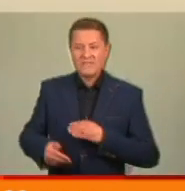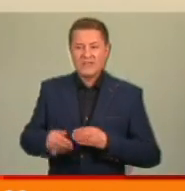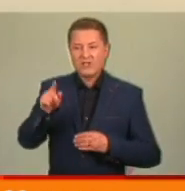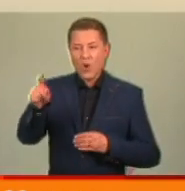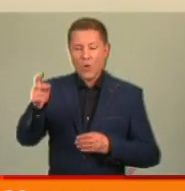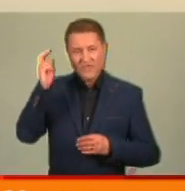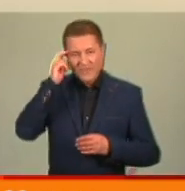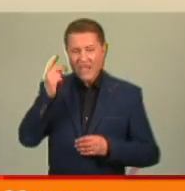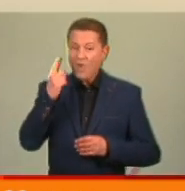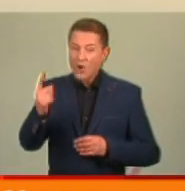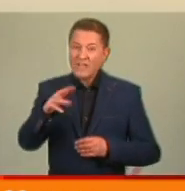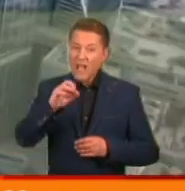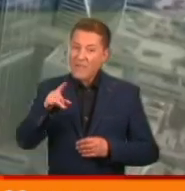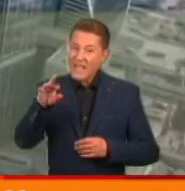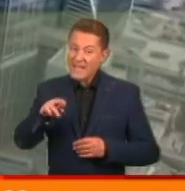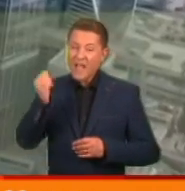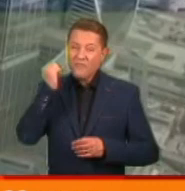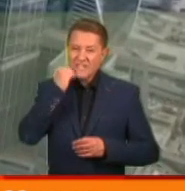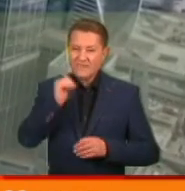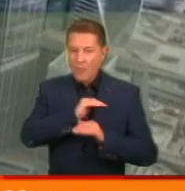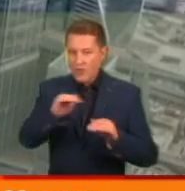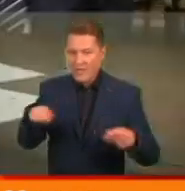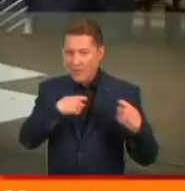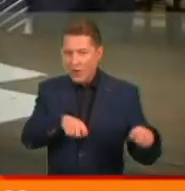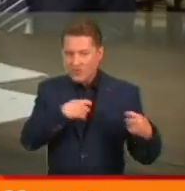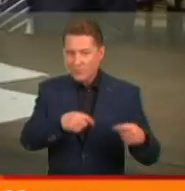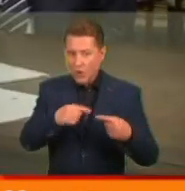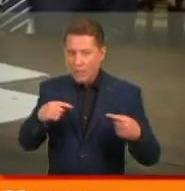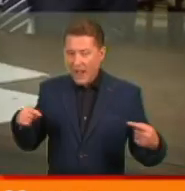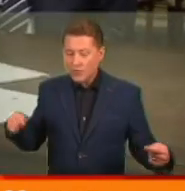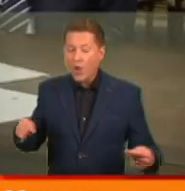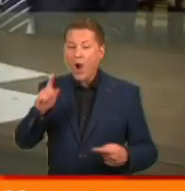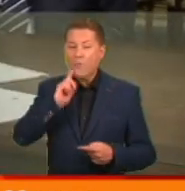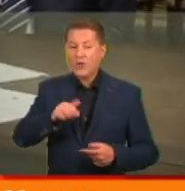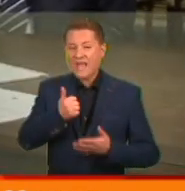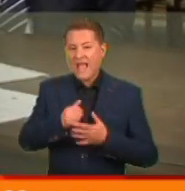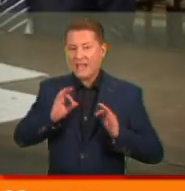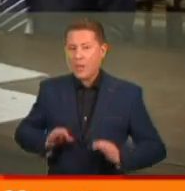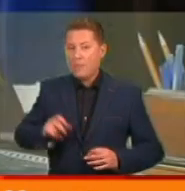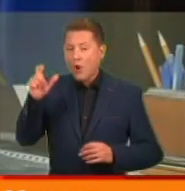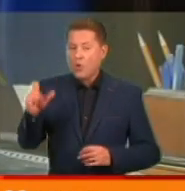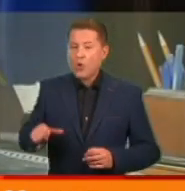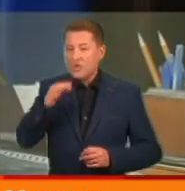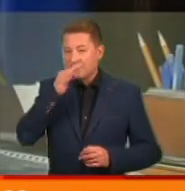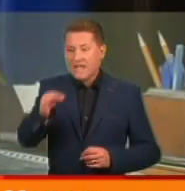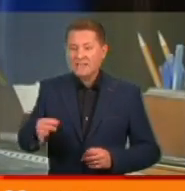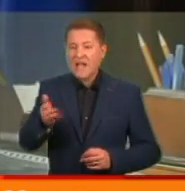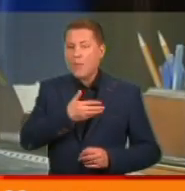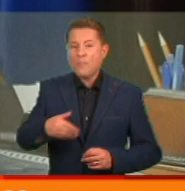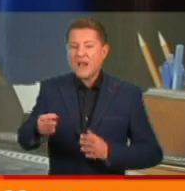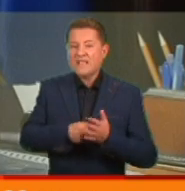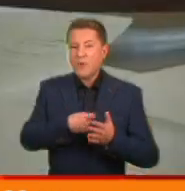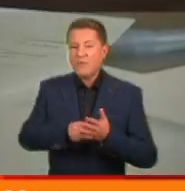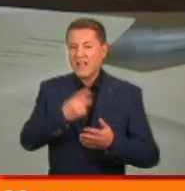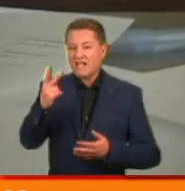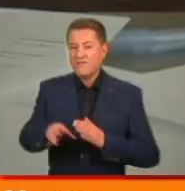Києві один, Марія ще у Москві. По-тихому розпродують майно. Аж поки генпрокурор України не обмовиться. Ми допитали